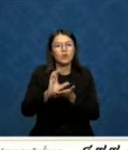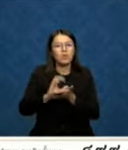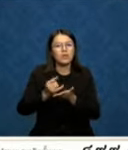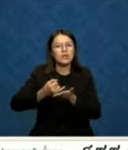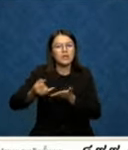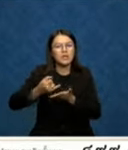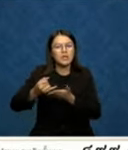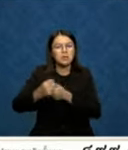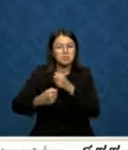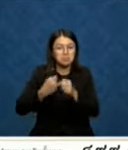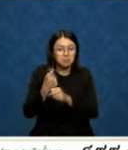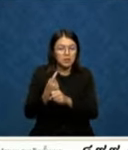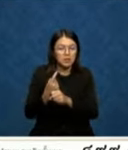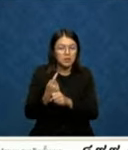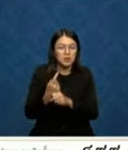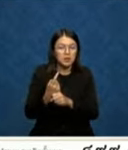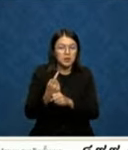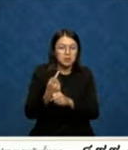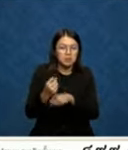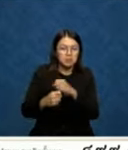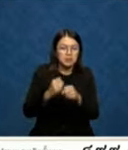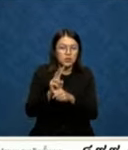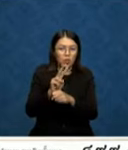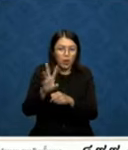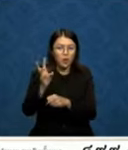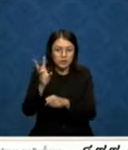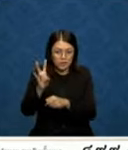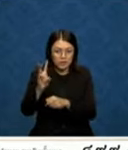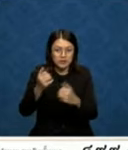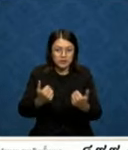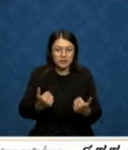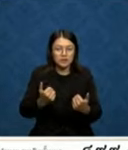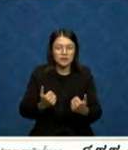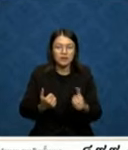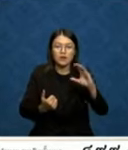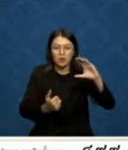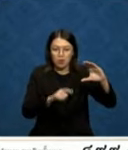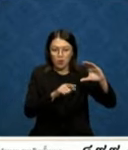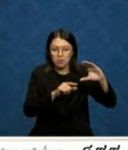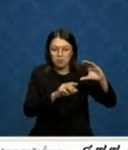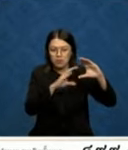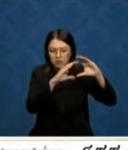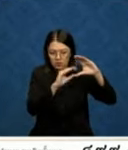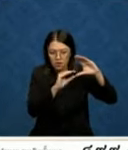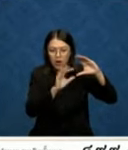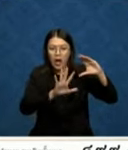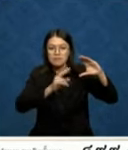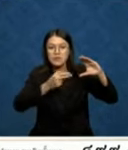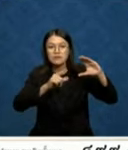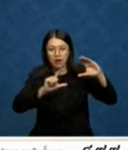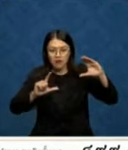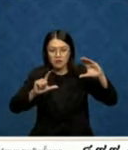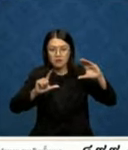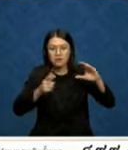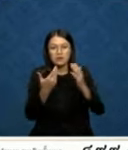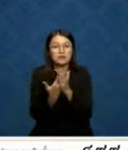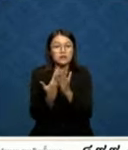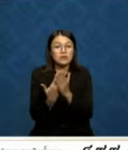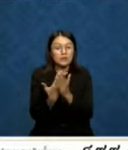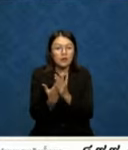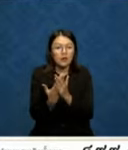เพิ่มเติมประจำปีงบประมาณ2567เหลือเพียง 50,000 ล้านบาทจากวงเงิน